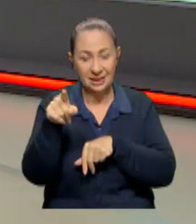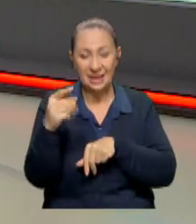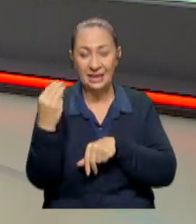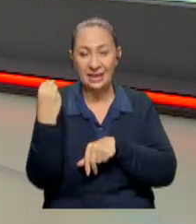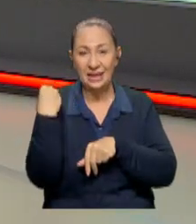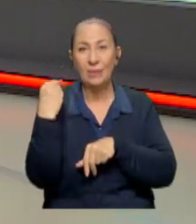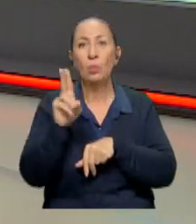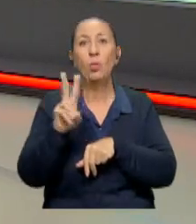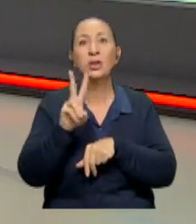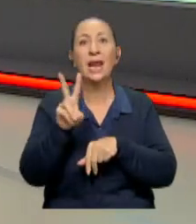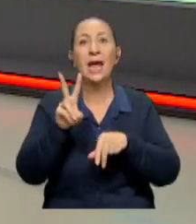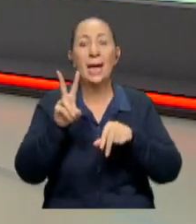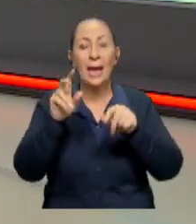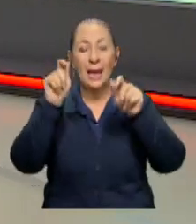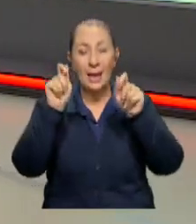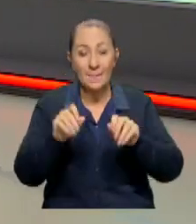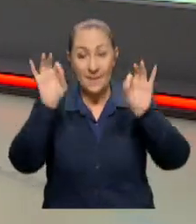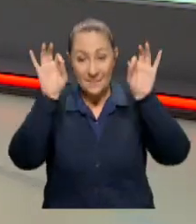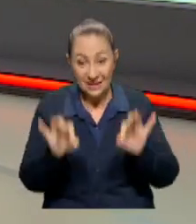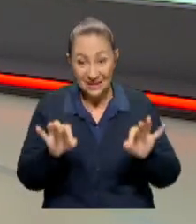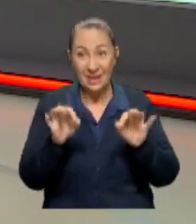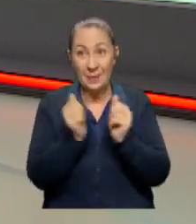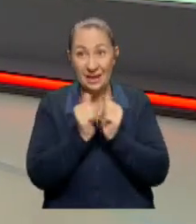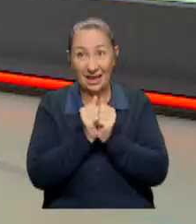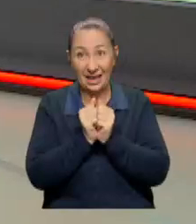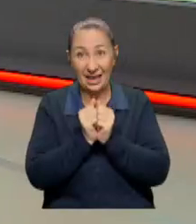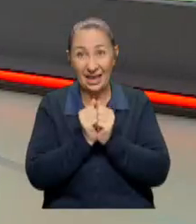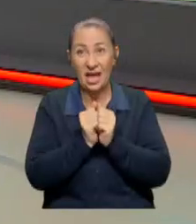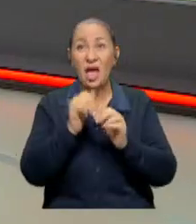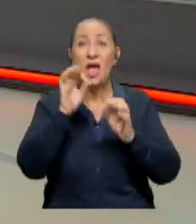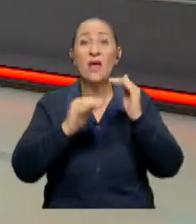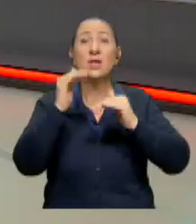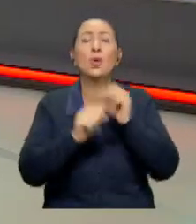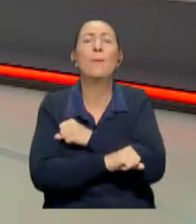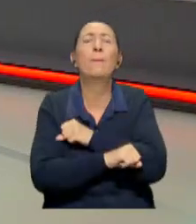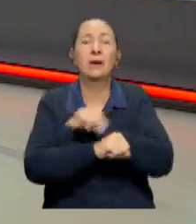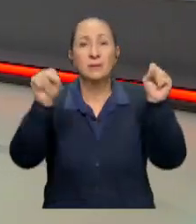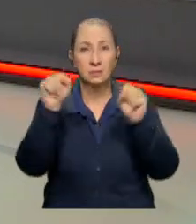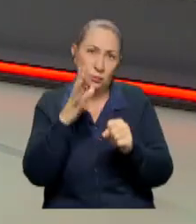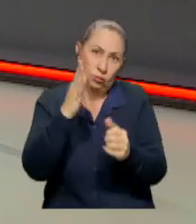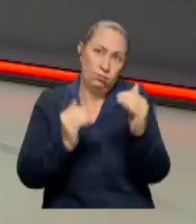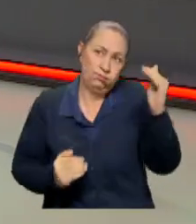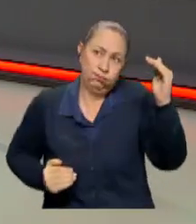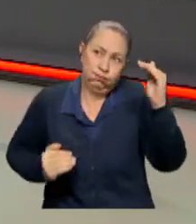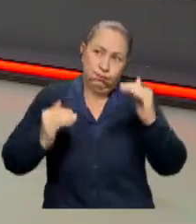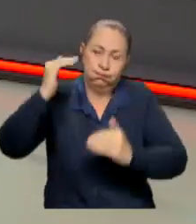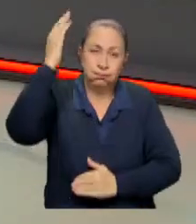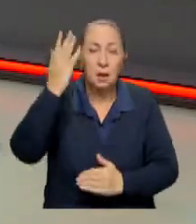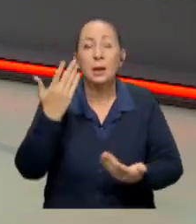yeni modeli uygulamaya başlamasıyla birlikte filan enflasyon patladı ya. Yani